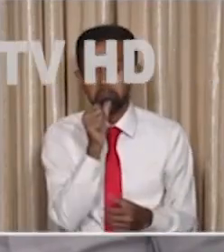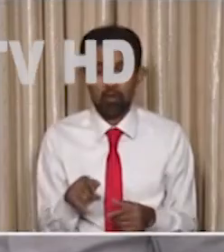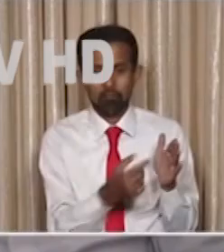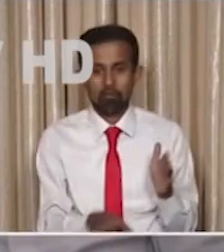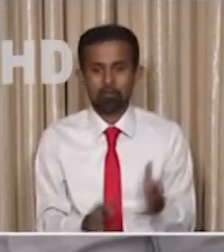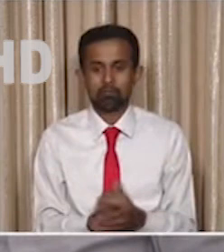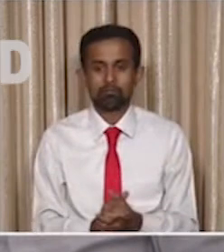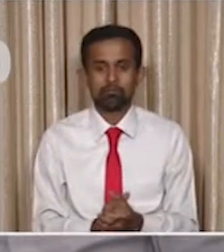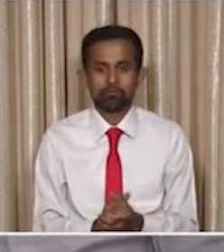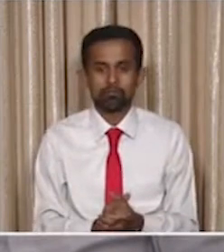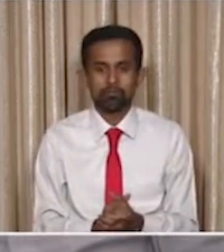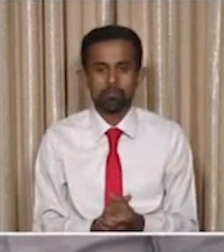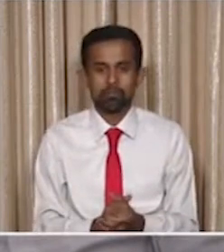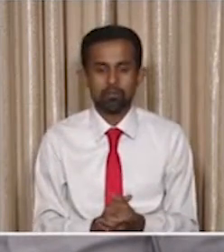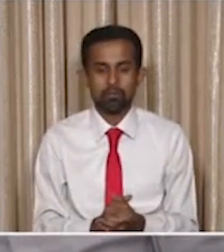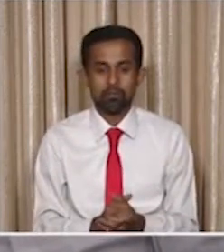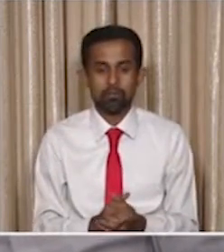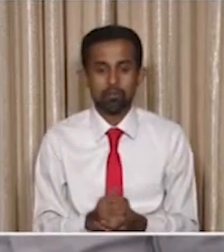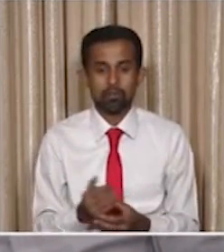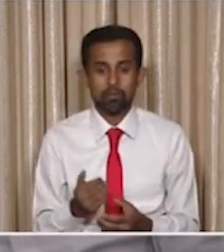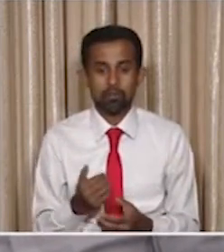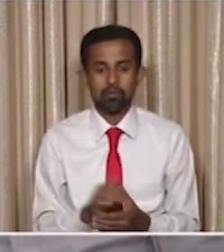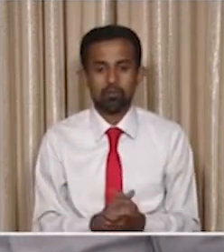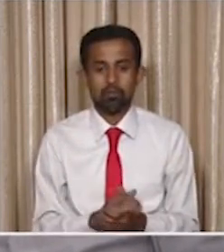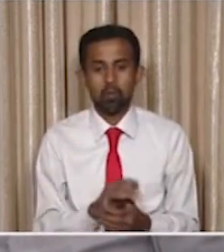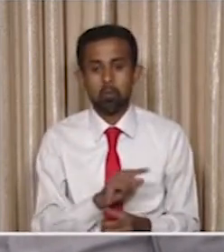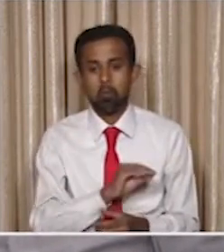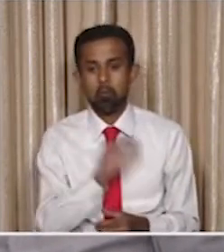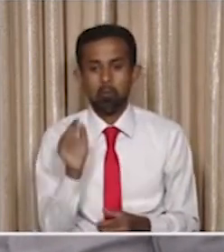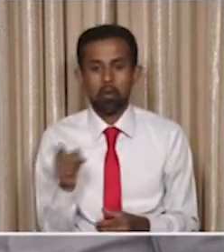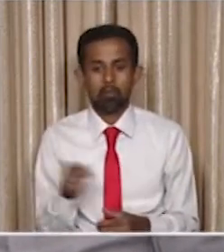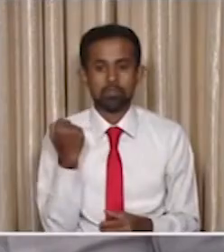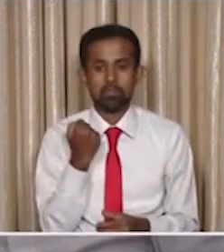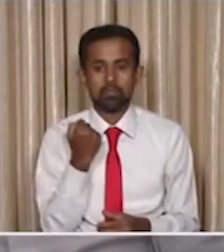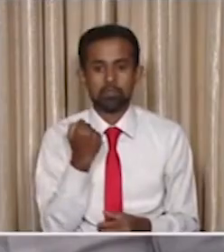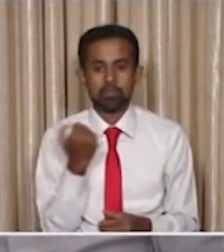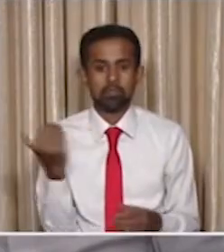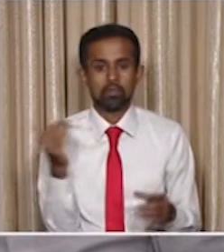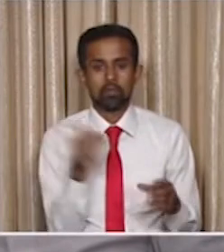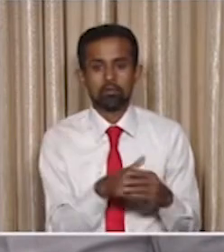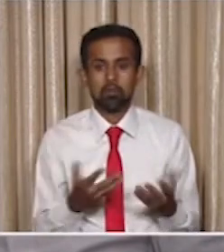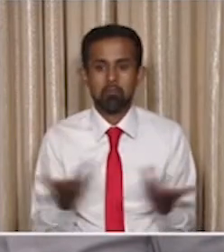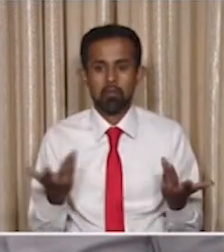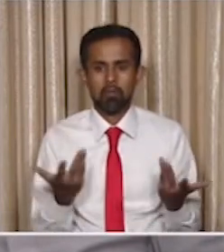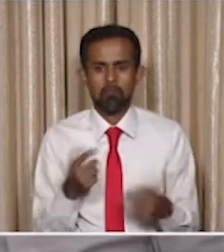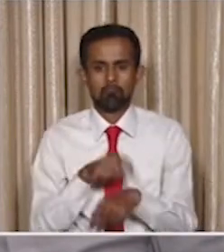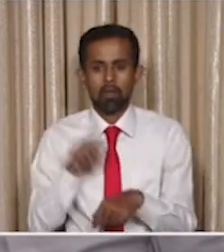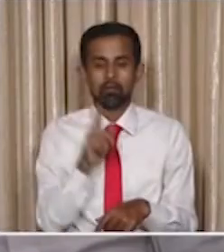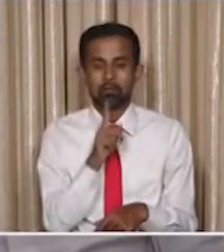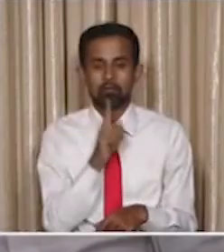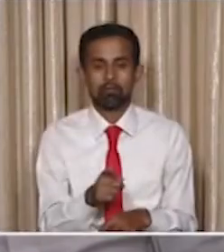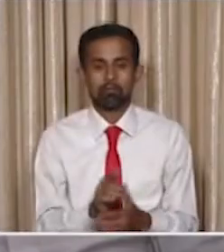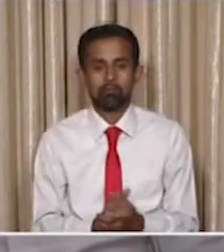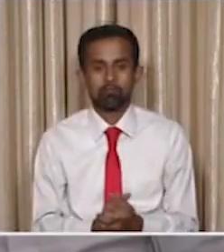දාලා තිබුණේ. අපි ගරු මුලාසේ මන්තුමනි පහුවදා මේ සැසිවාරයට සහභාගී වෙන්න බැරි වෙලා 11ට තමයි නැගිට්ටි කියලා